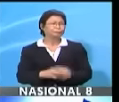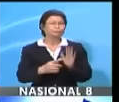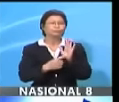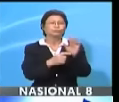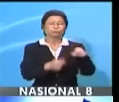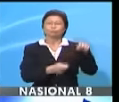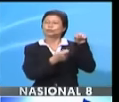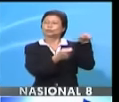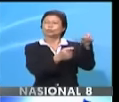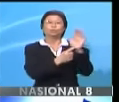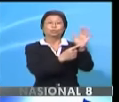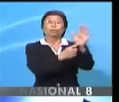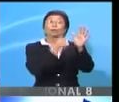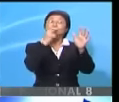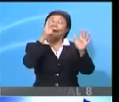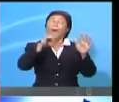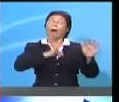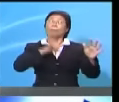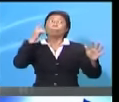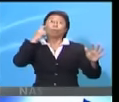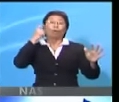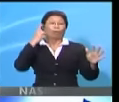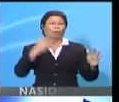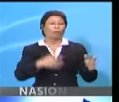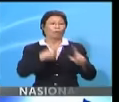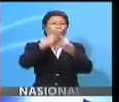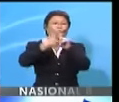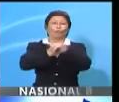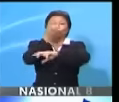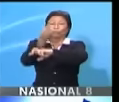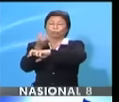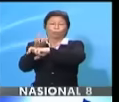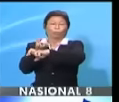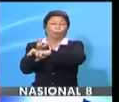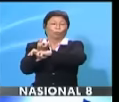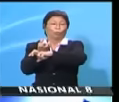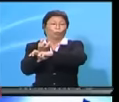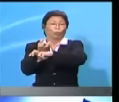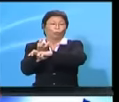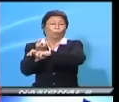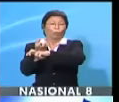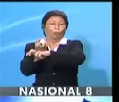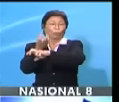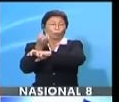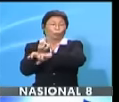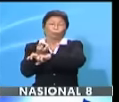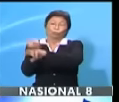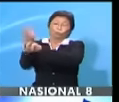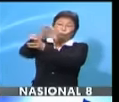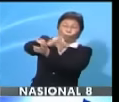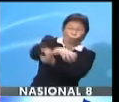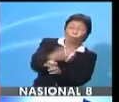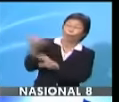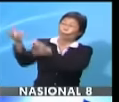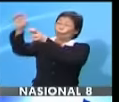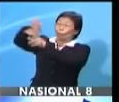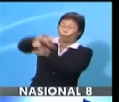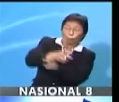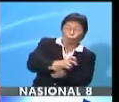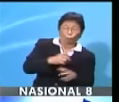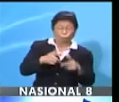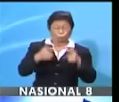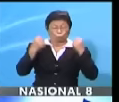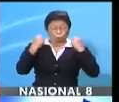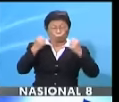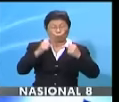then suddenly I can see, I thought it's something from the stone, it come out very strong. When we run, then the inside